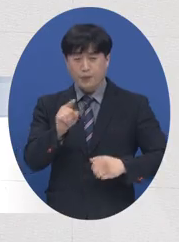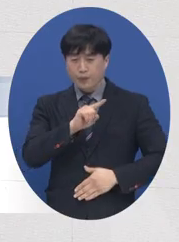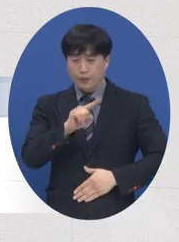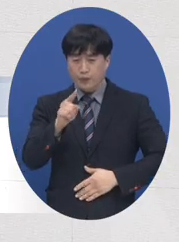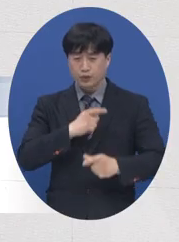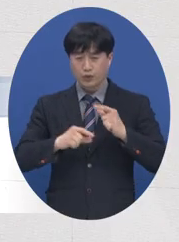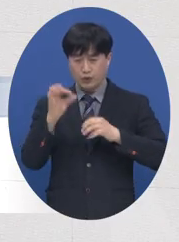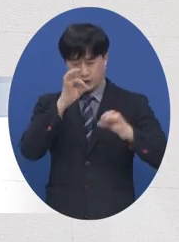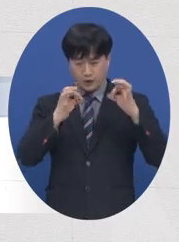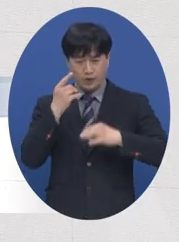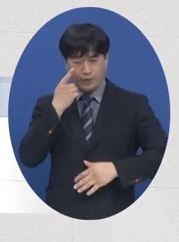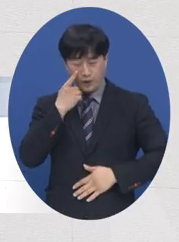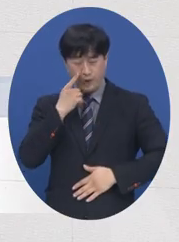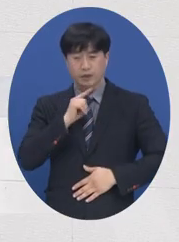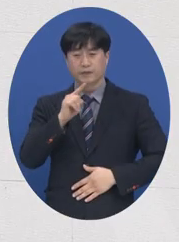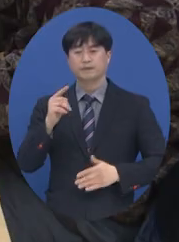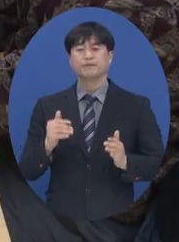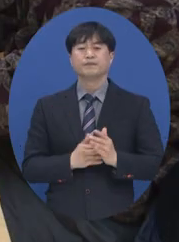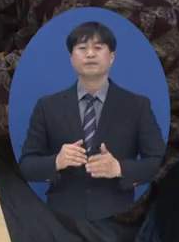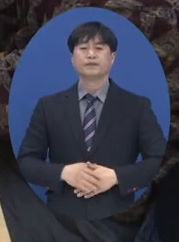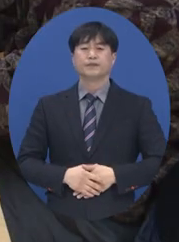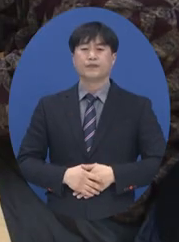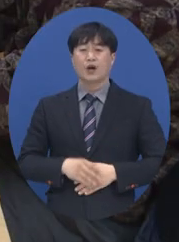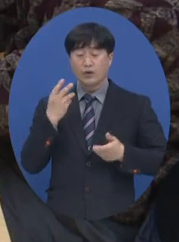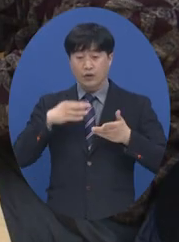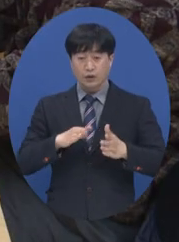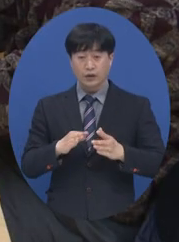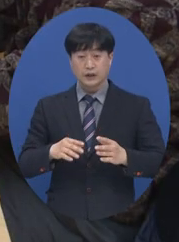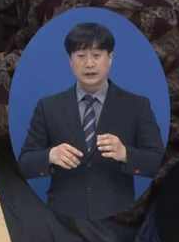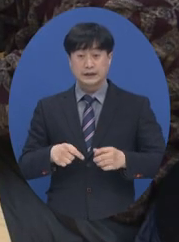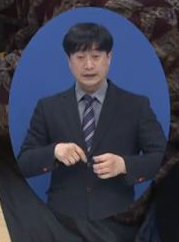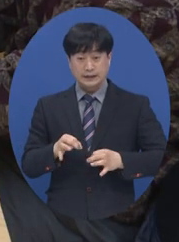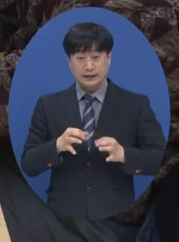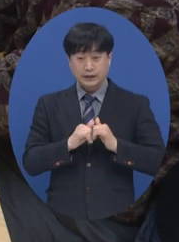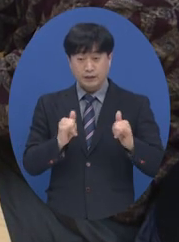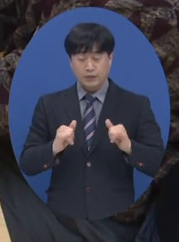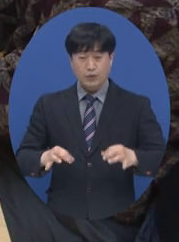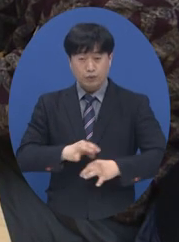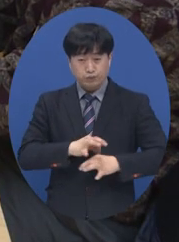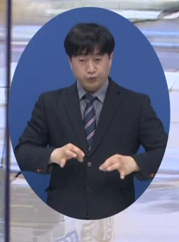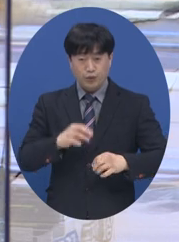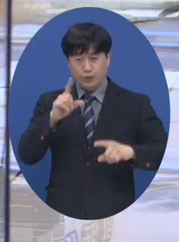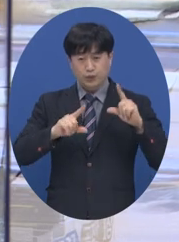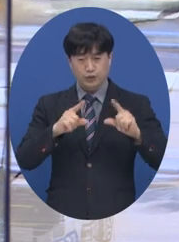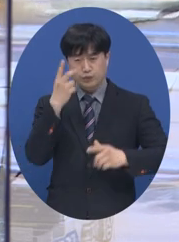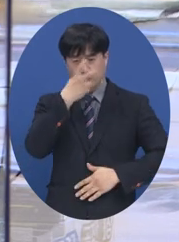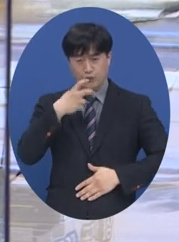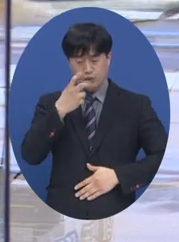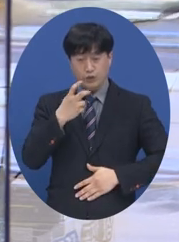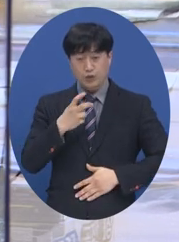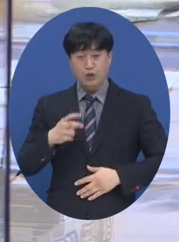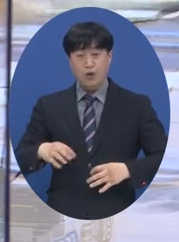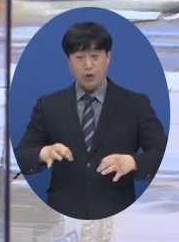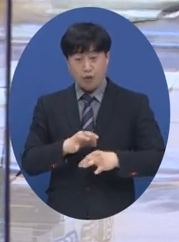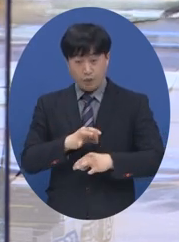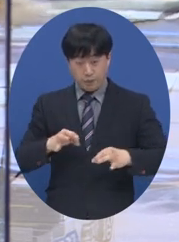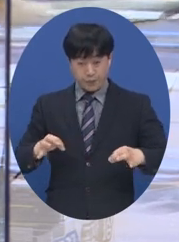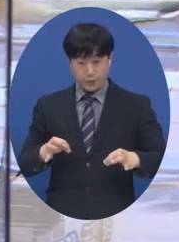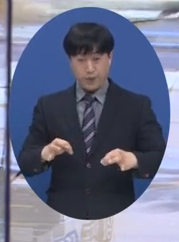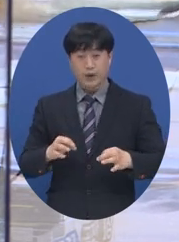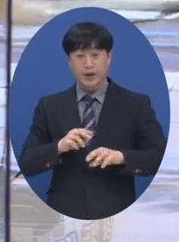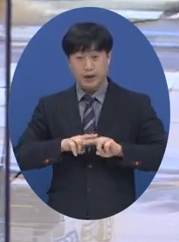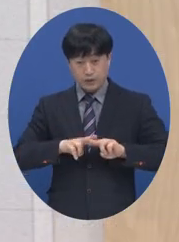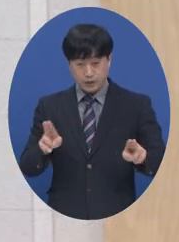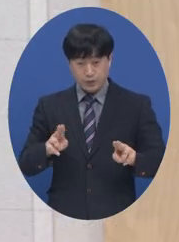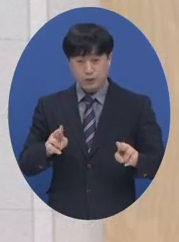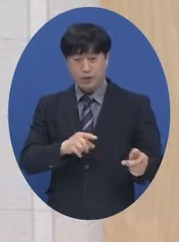게또 뭔지 좀 추가로 찾아보도록 하겠습니다. 경기도는 자영업자의 불공정 거래 실태 조사와 부당해지 방지 가이드라인 배포,